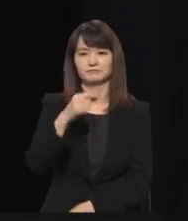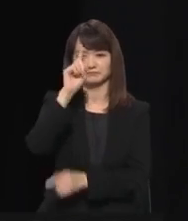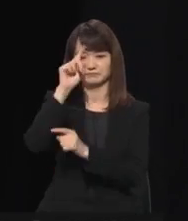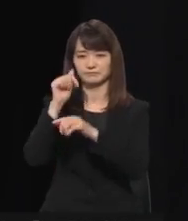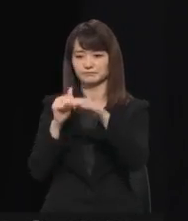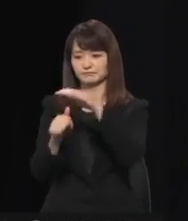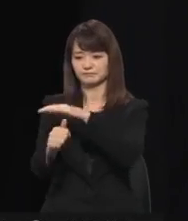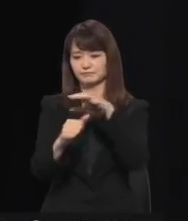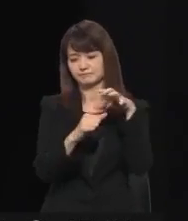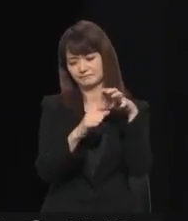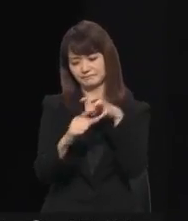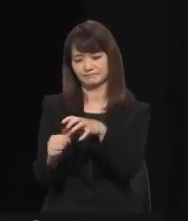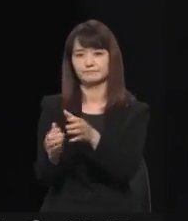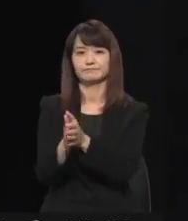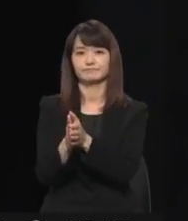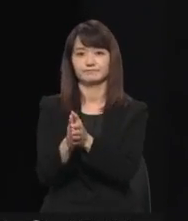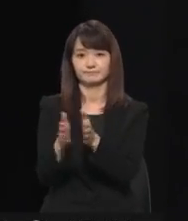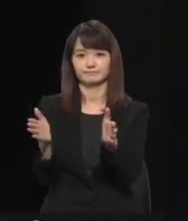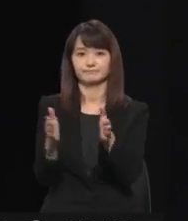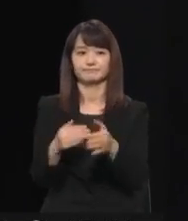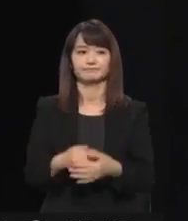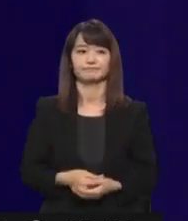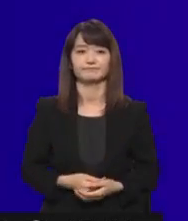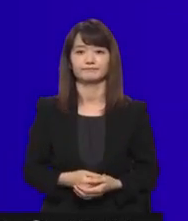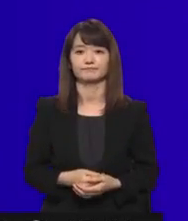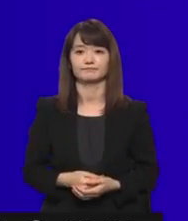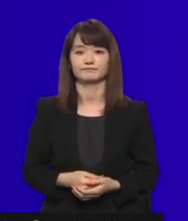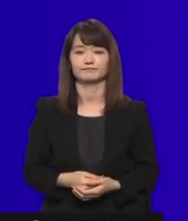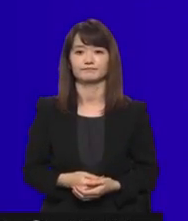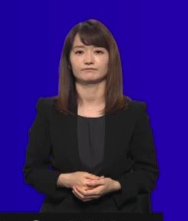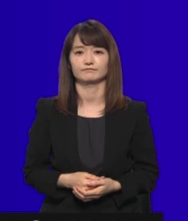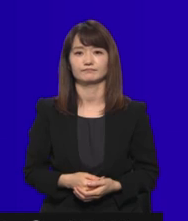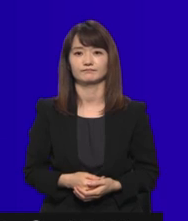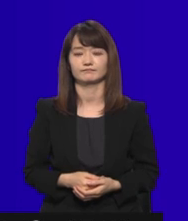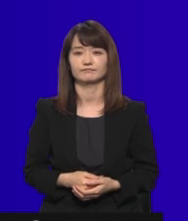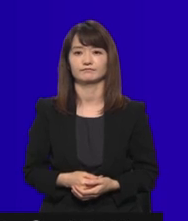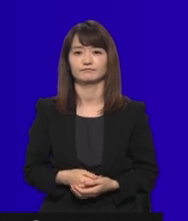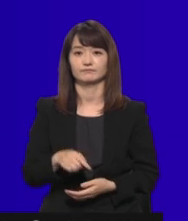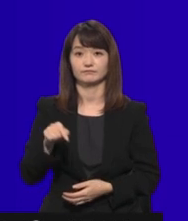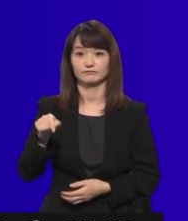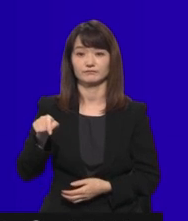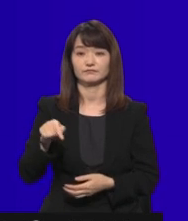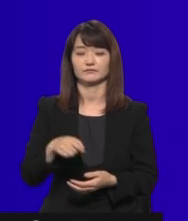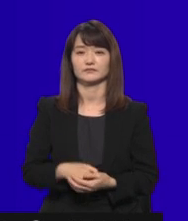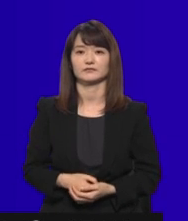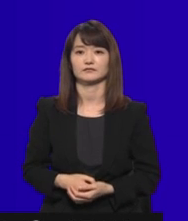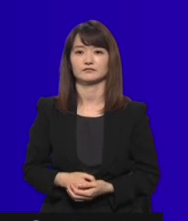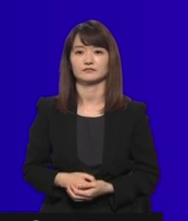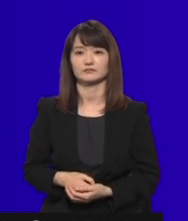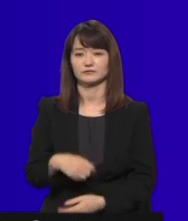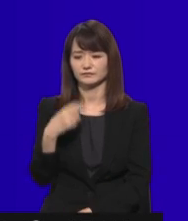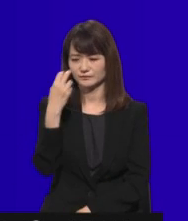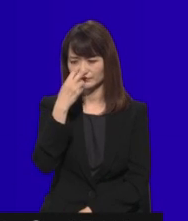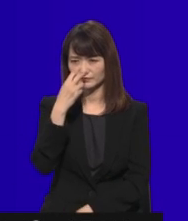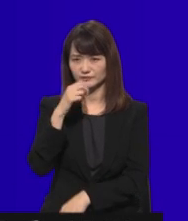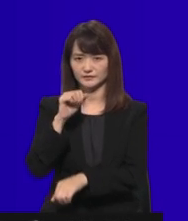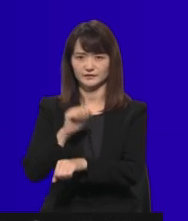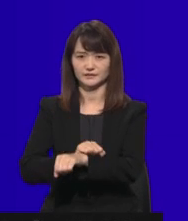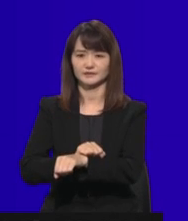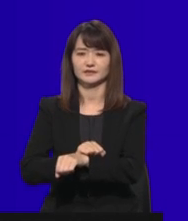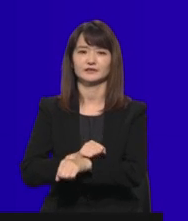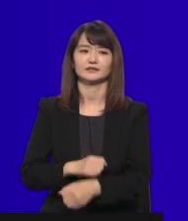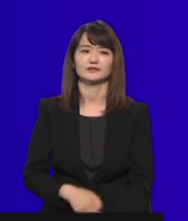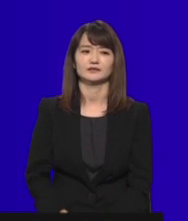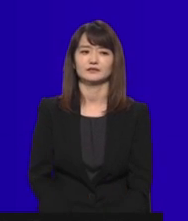압박이 시작되고 그랬던 거 아니겠습니까 그래서 저분은 jtbc 의 취재가 정말로 추세 잘하는 jtbc 아니겠습니까 해양 진 기자가